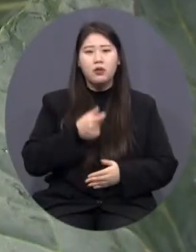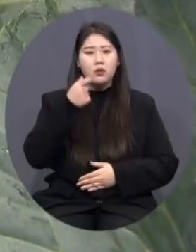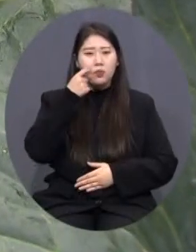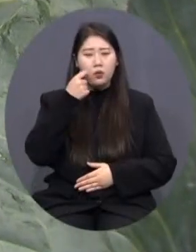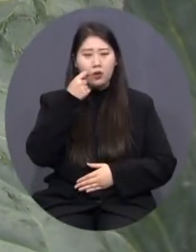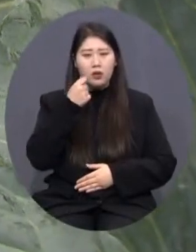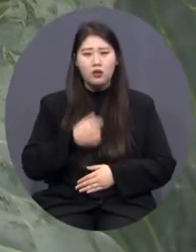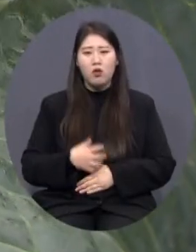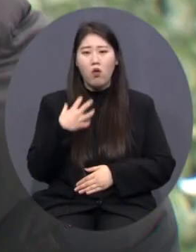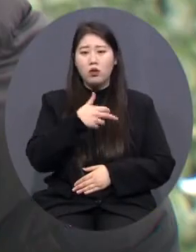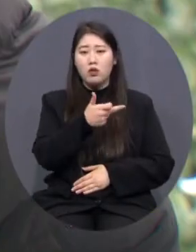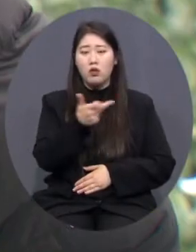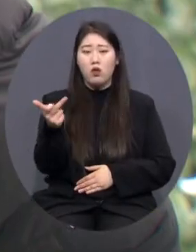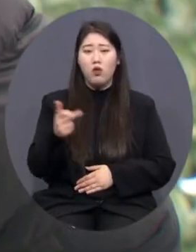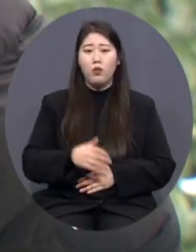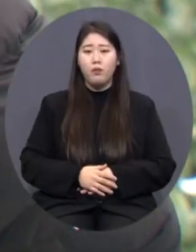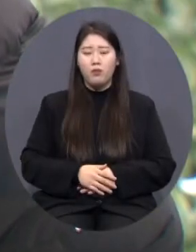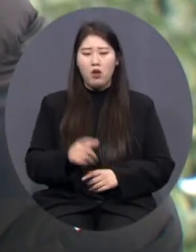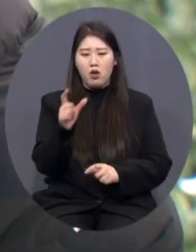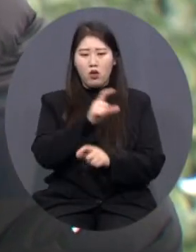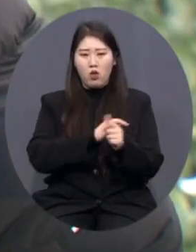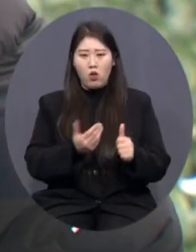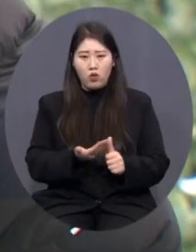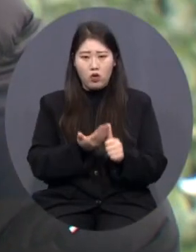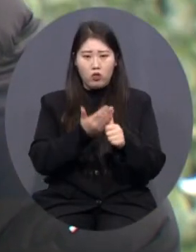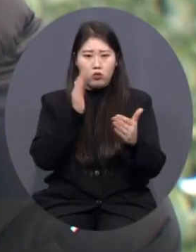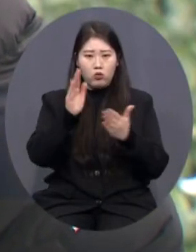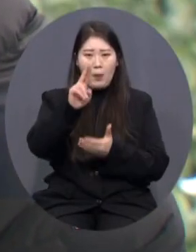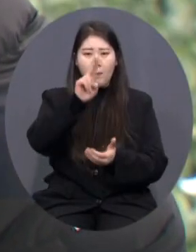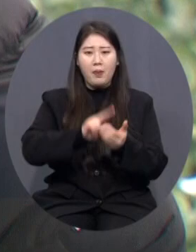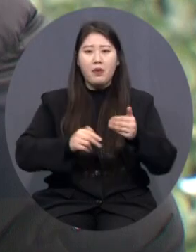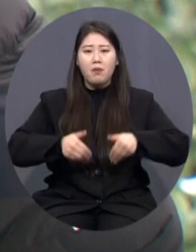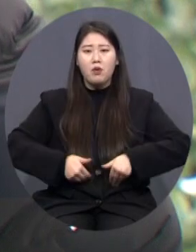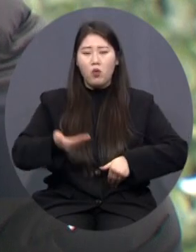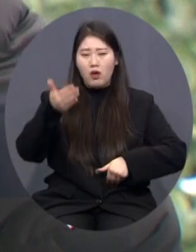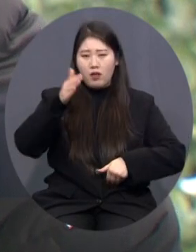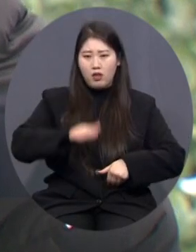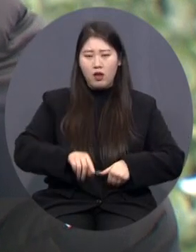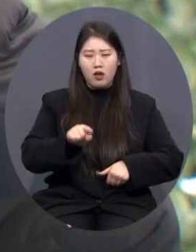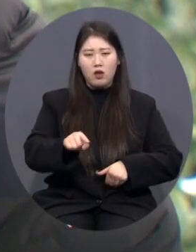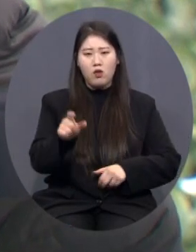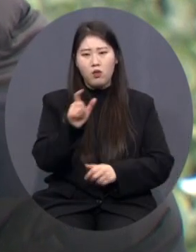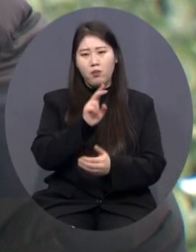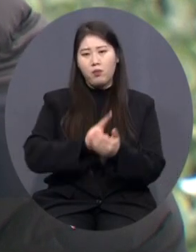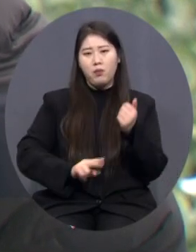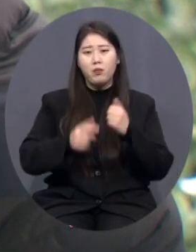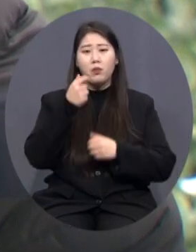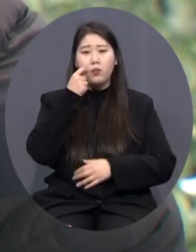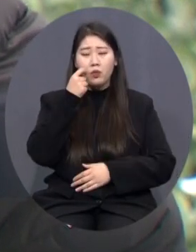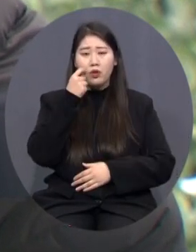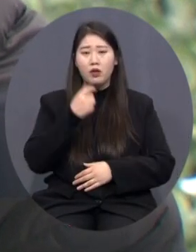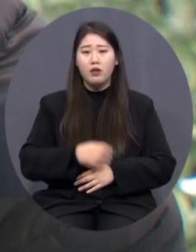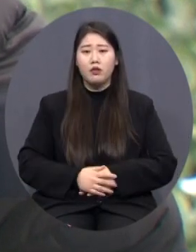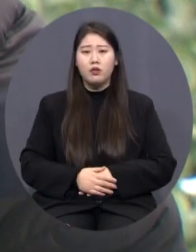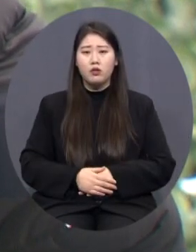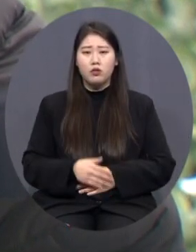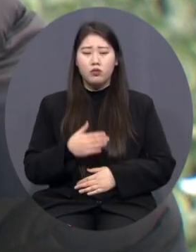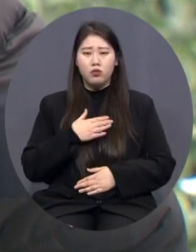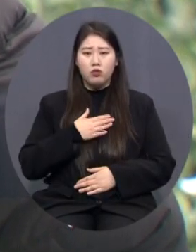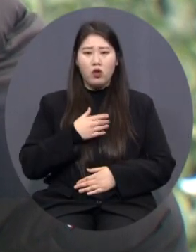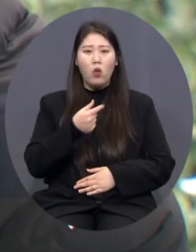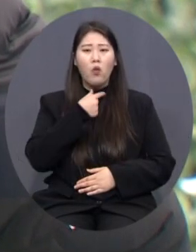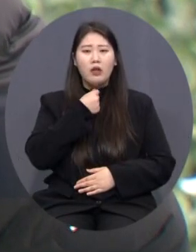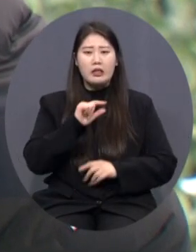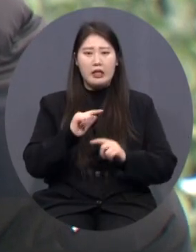깊어지고 있습니다. 더 커가지고 상품으로 나가야 되는데 따지고 보면 비품으로 나가는 거죠. 작은 사이즈로. 우리나라에서 손을 하지 않는 사이즈로 나가는